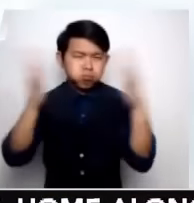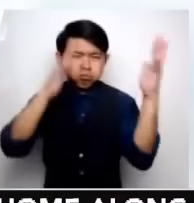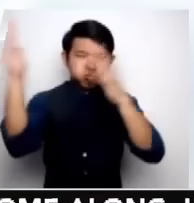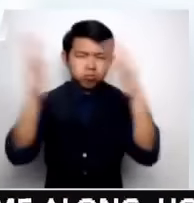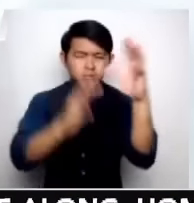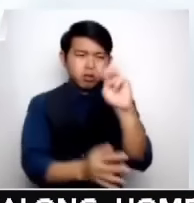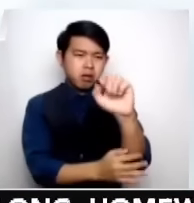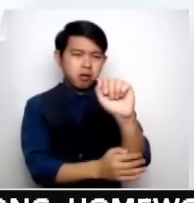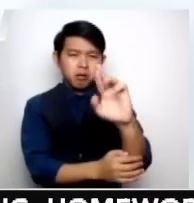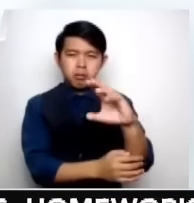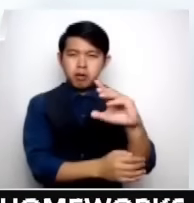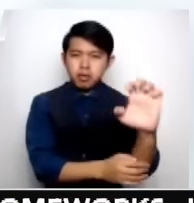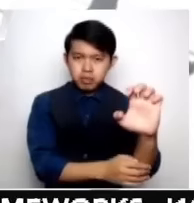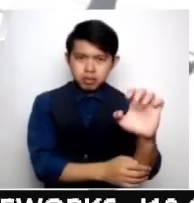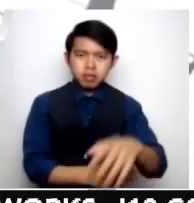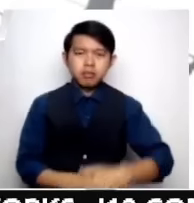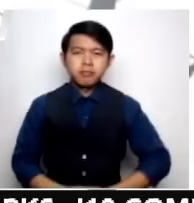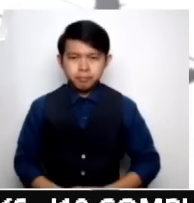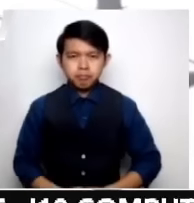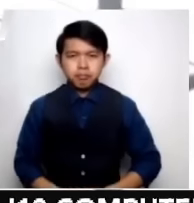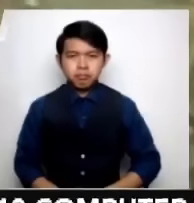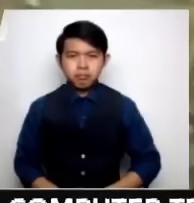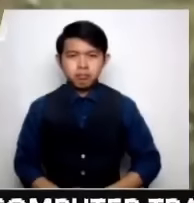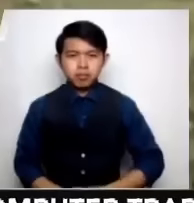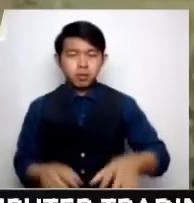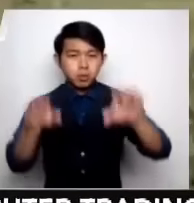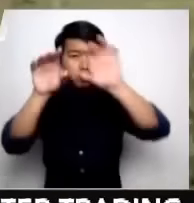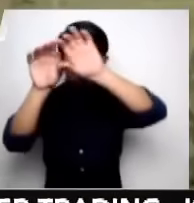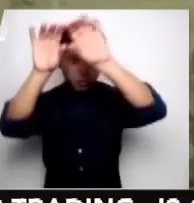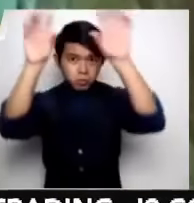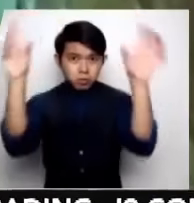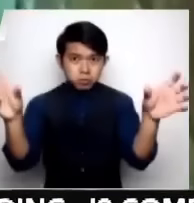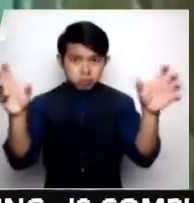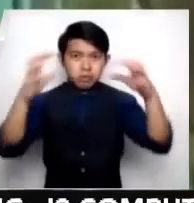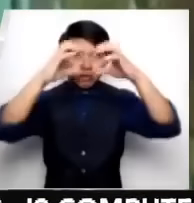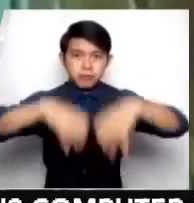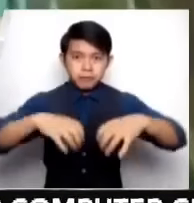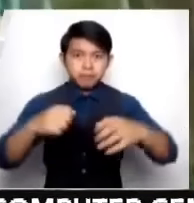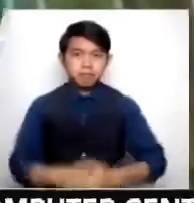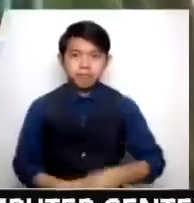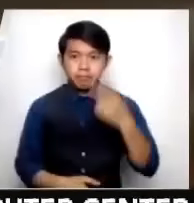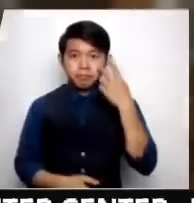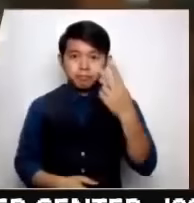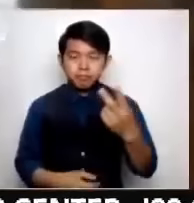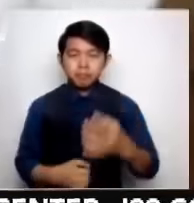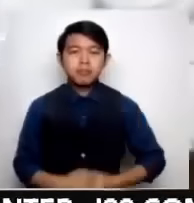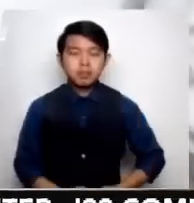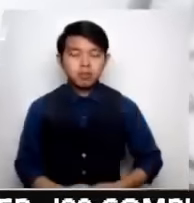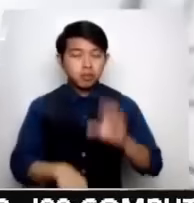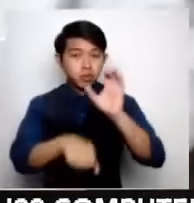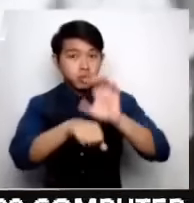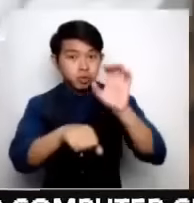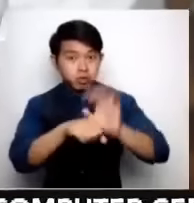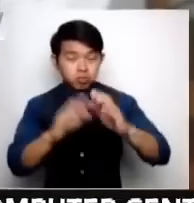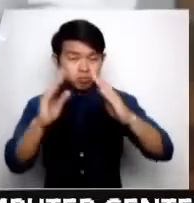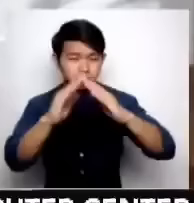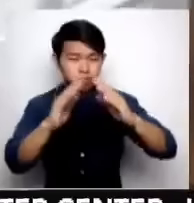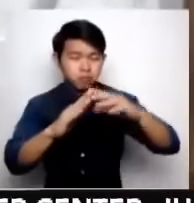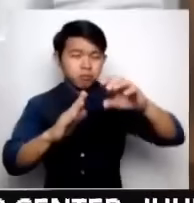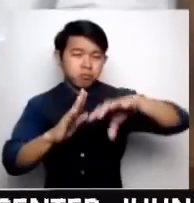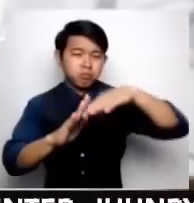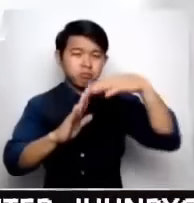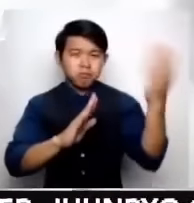Nasira ang welcome arch ng bayan. Ang simbahang ito, tuklap din ng bubong. Sa Santa Ana, kung saan unang tumama